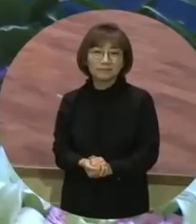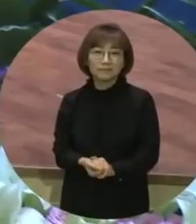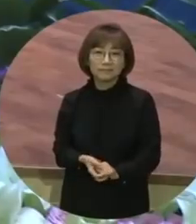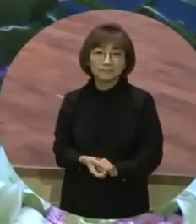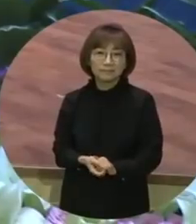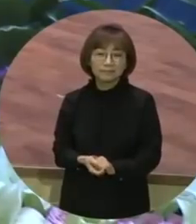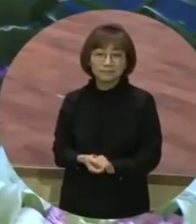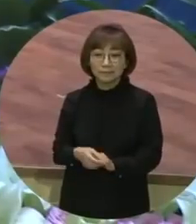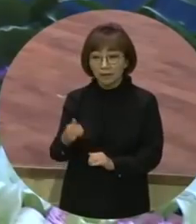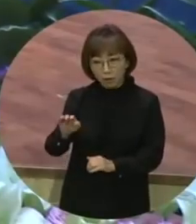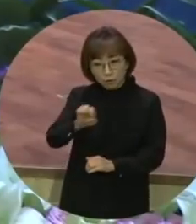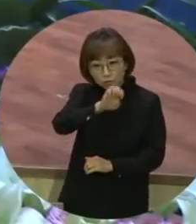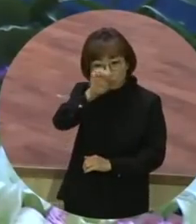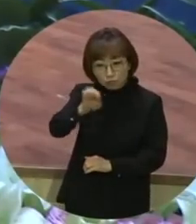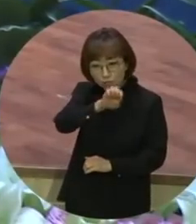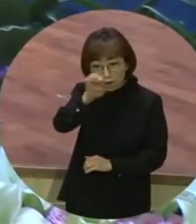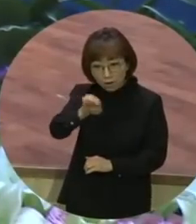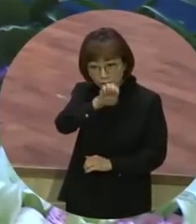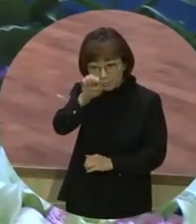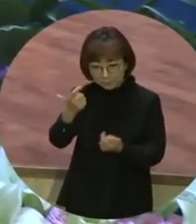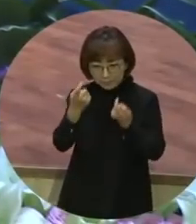유럽 여행 갈 때 조심하시기 바랍니다.